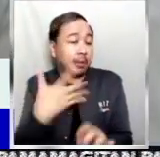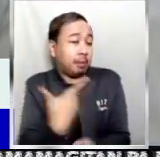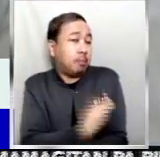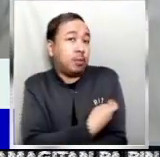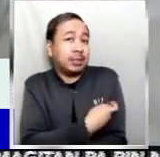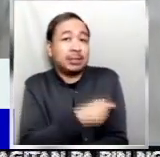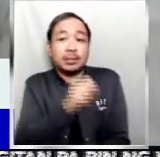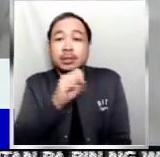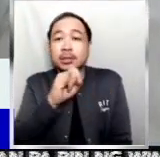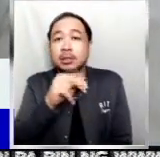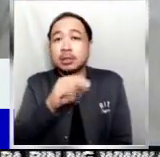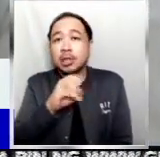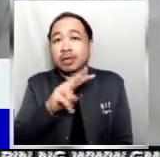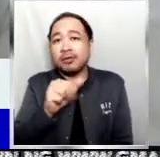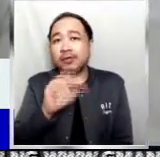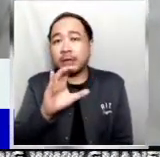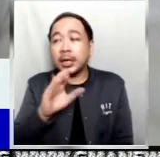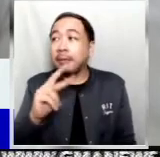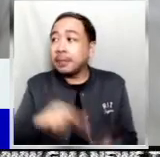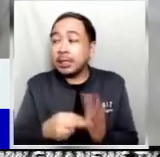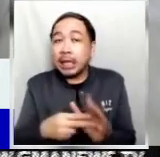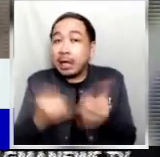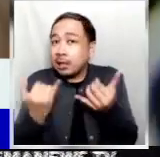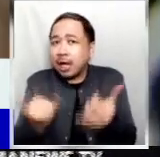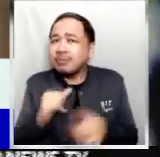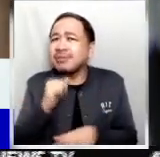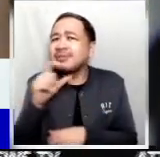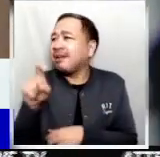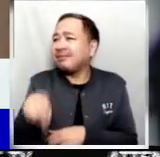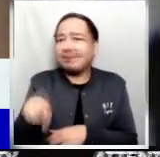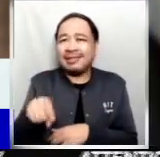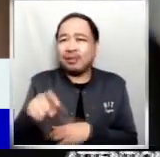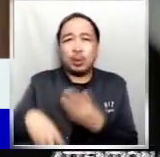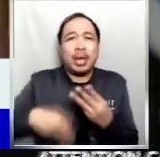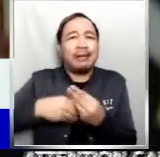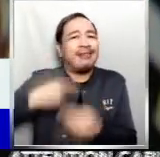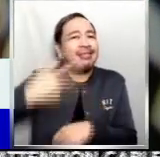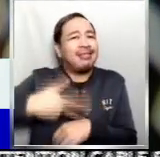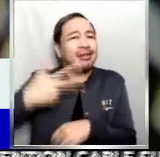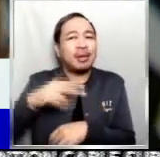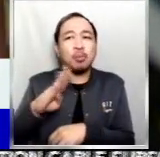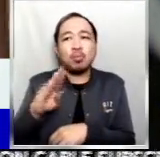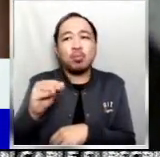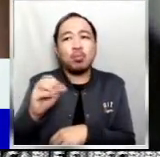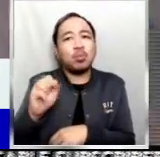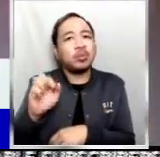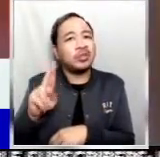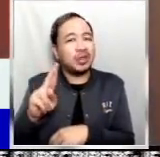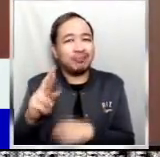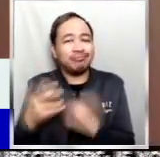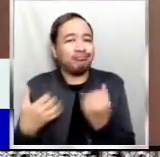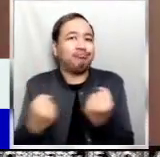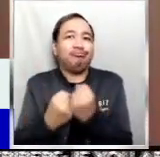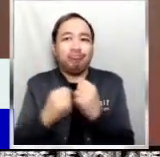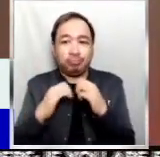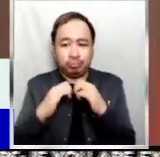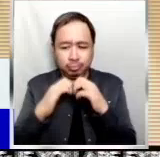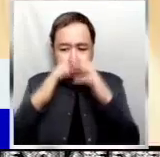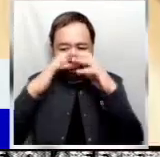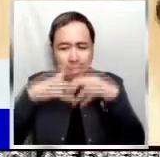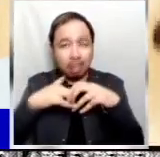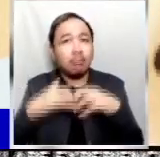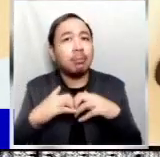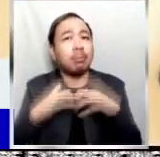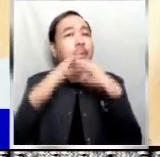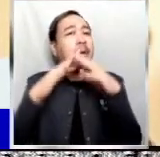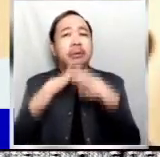wala pa po talagang pangangailangan na magbigay ng booster dahil hindi naman tayo nakakakita pa talaga ng waning effect po ng vaccine. Dahil